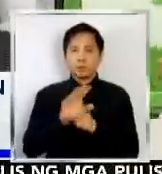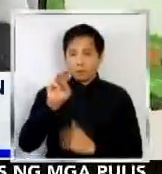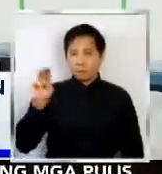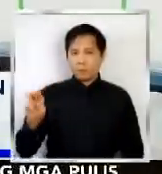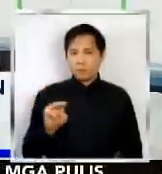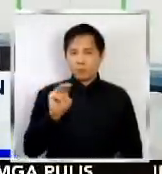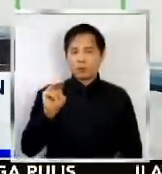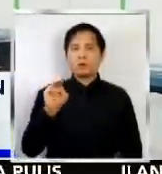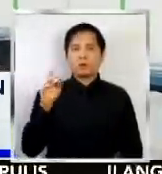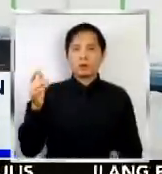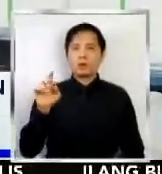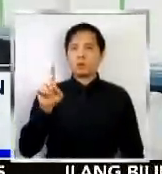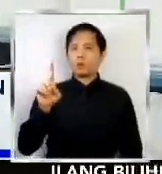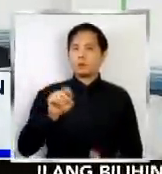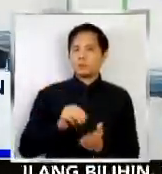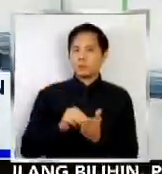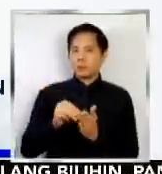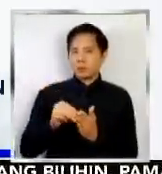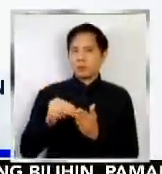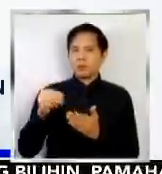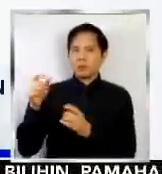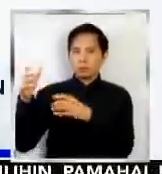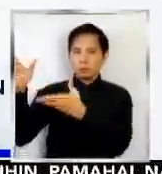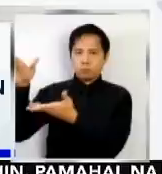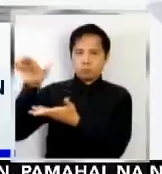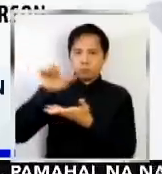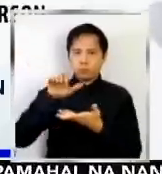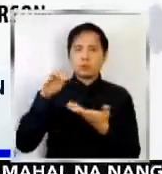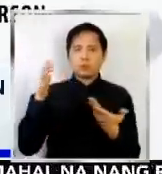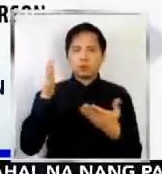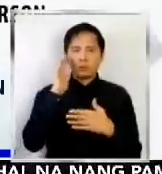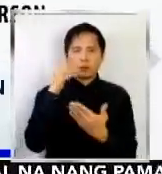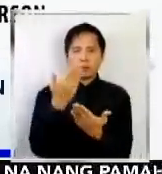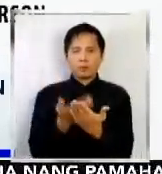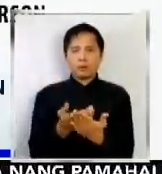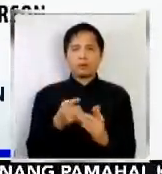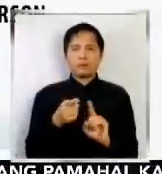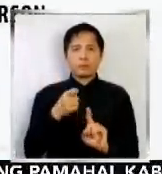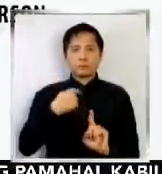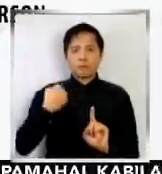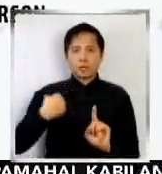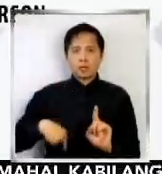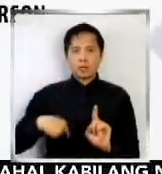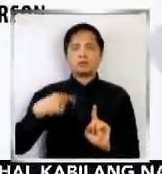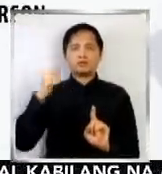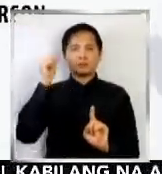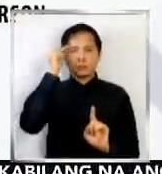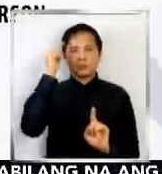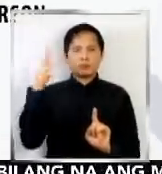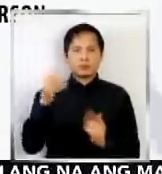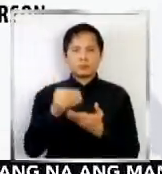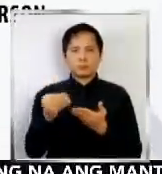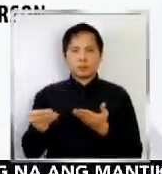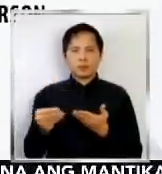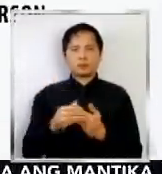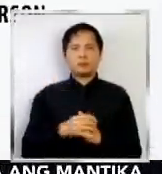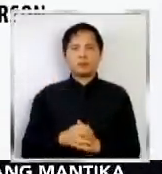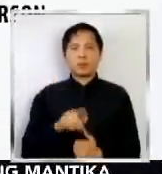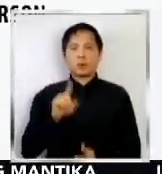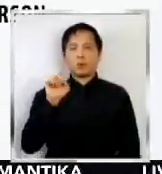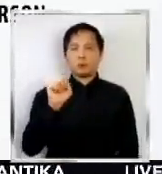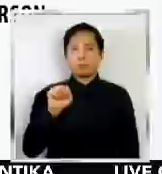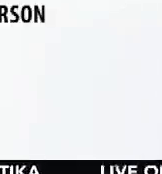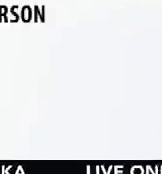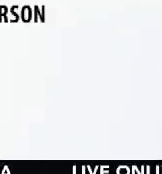na binili na ng pamahalaan sa China. Kasama pa rin po yan kasi 1.7 million po ang health workers natin,